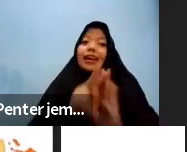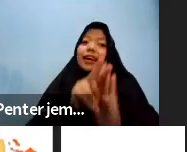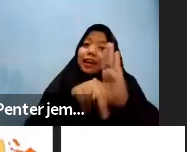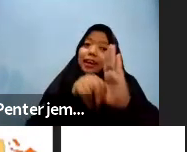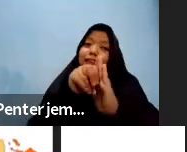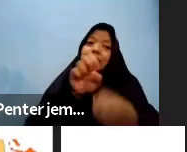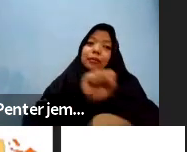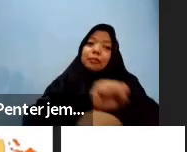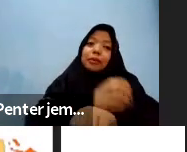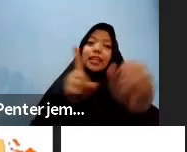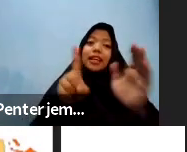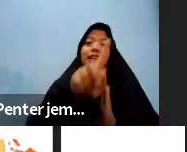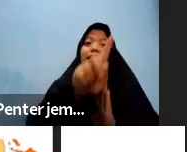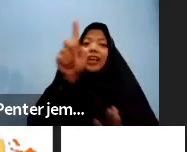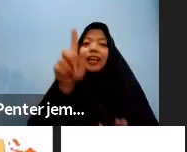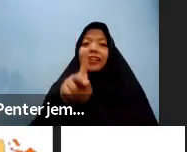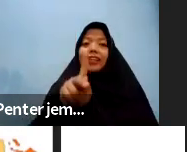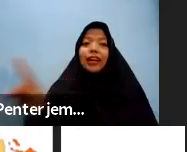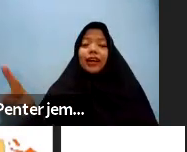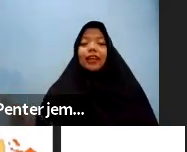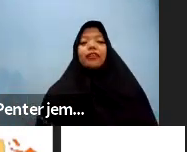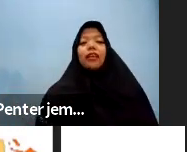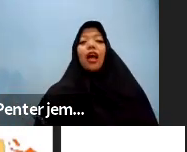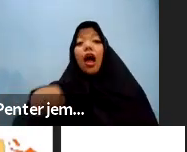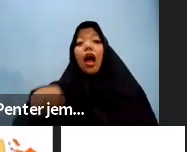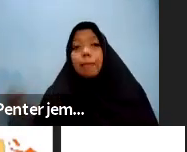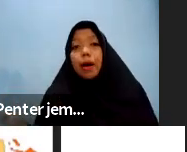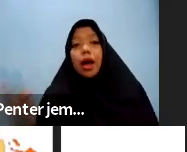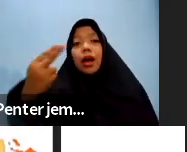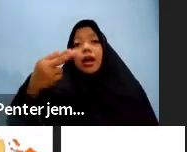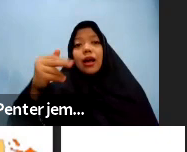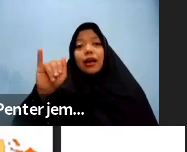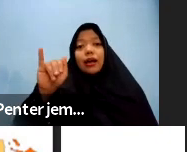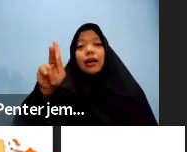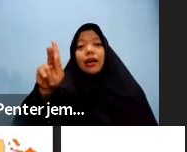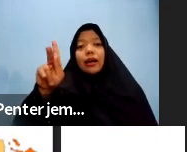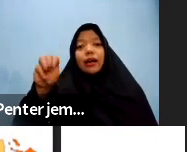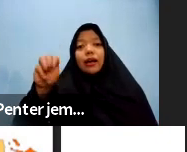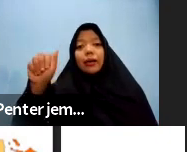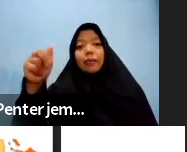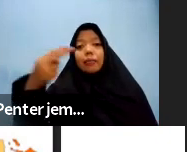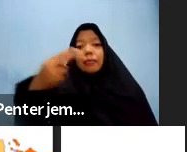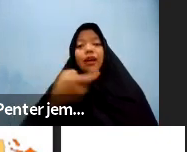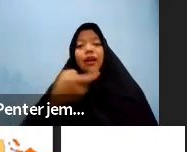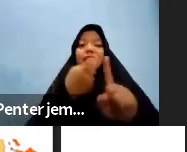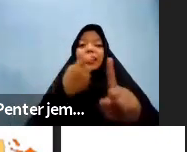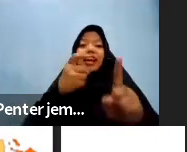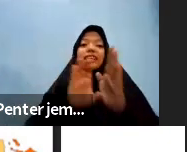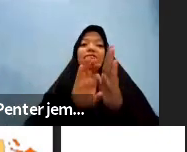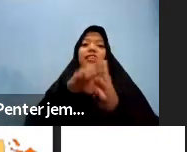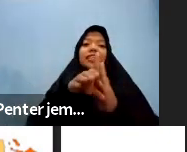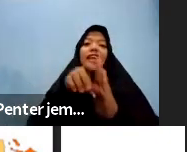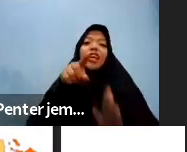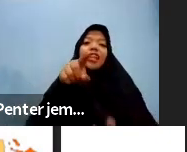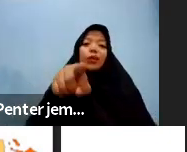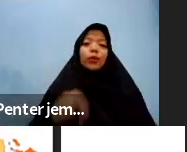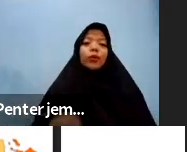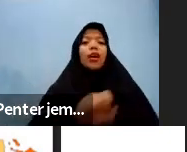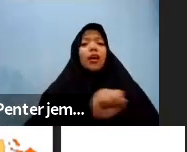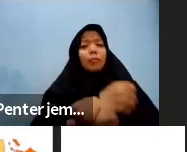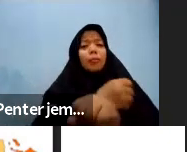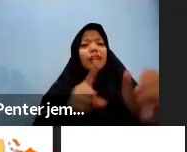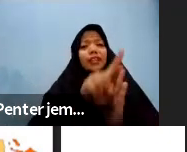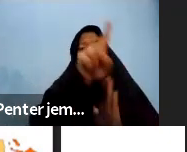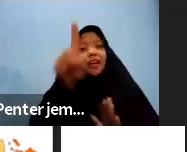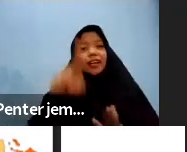mereka apa sih hikmah dibalik cerita itu bapak ibu bisa bertanya kepada mereka satu-satu Jadi kalau misalkan tetap